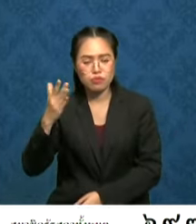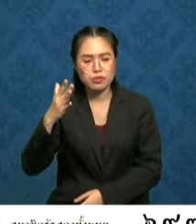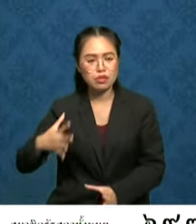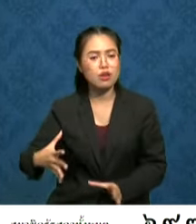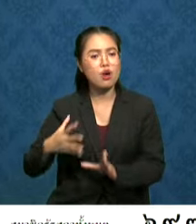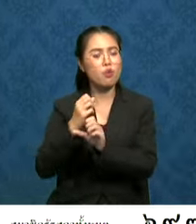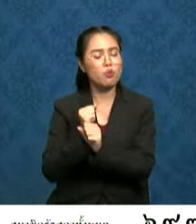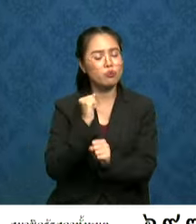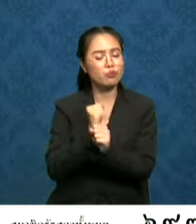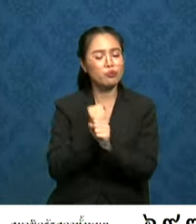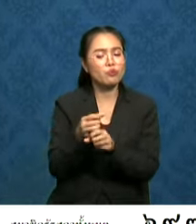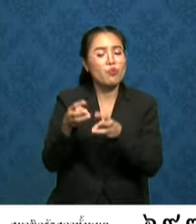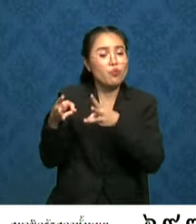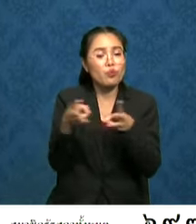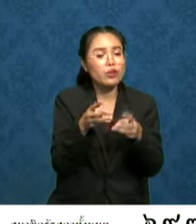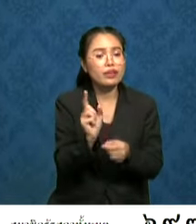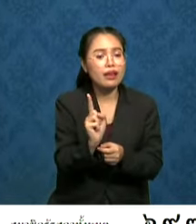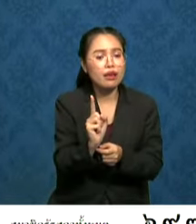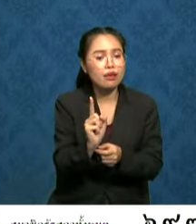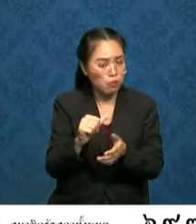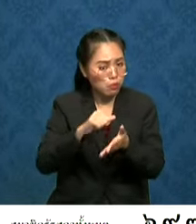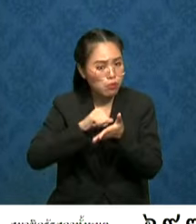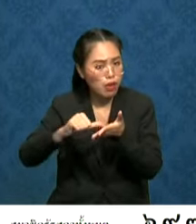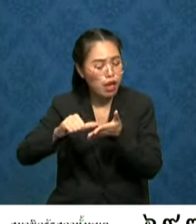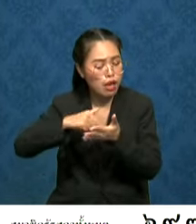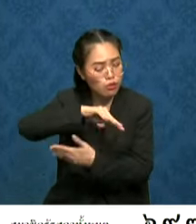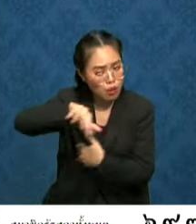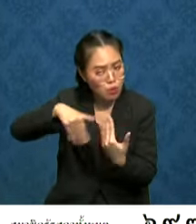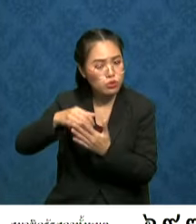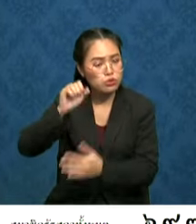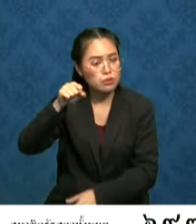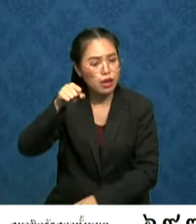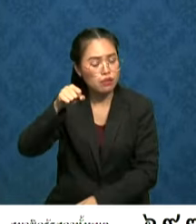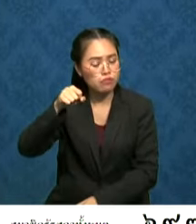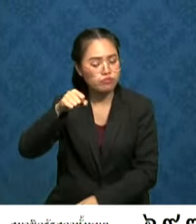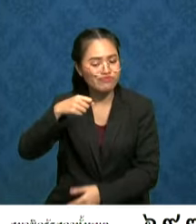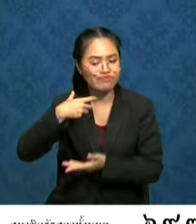แล้วจะเป็นยังไงคะจะเปิดให้มีการแก้ทั้งฉบับหรือไม่ไม่ได้พูด